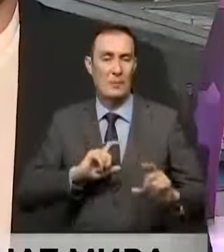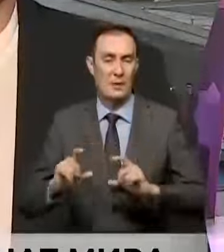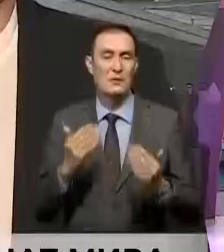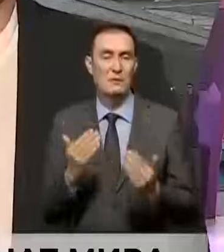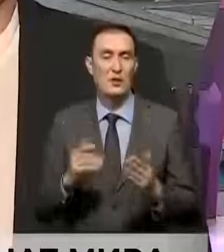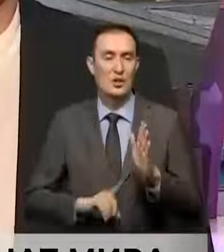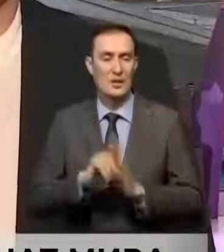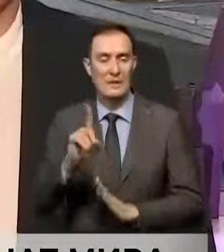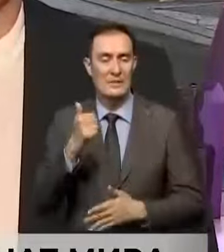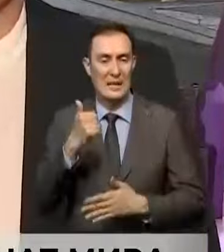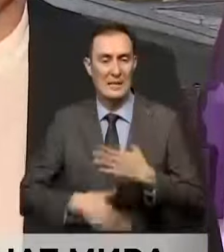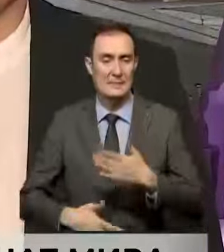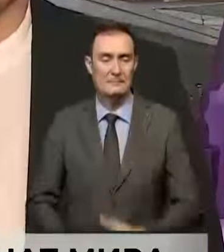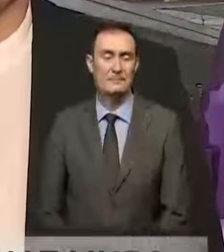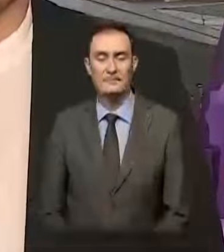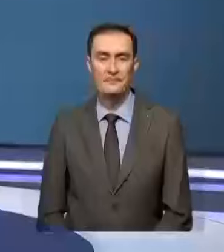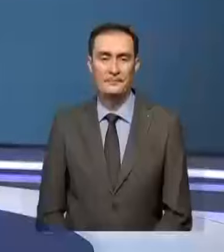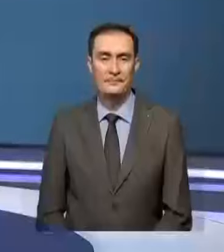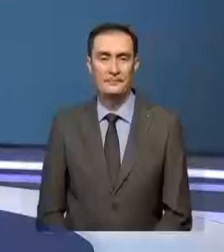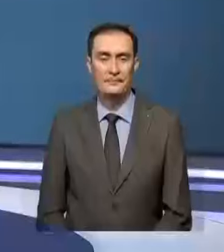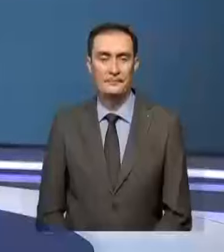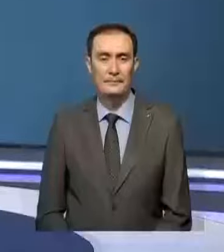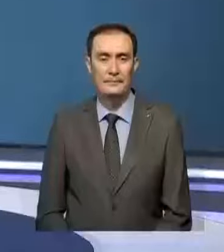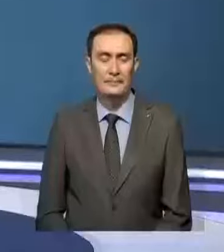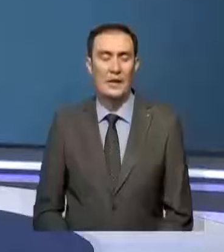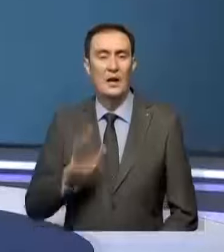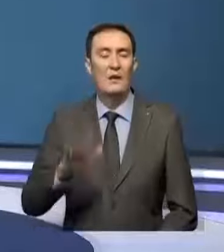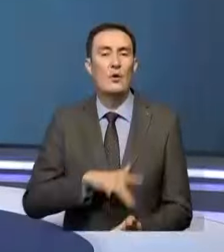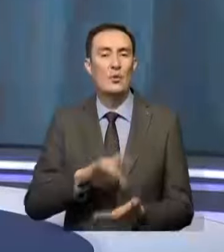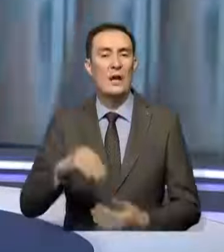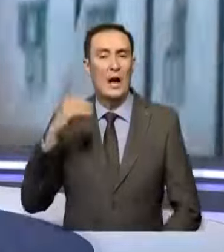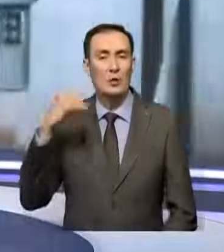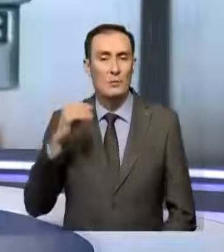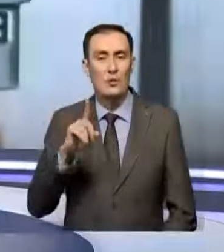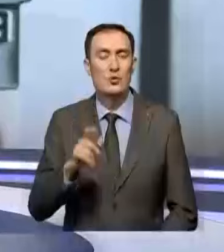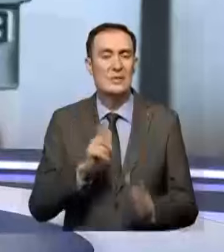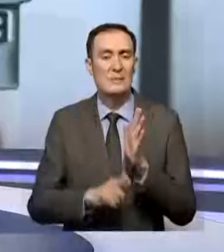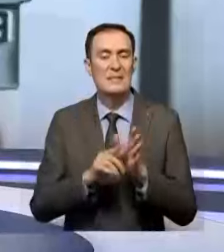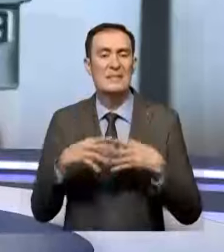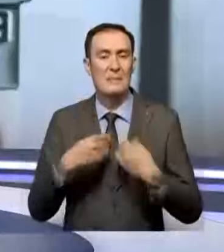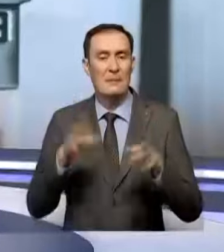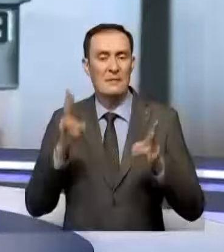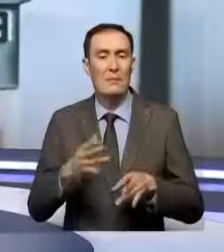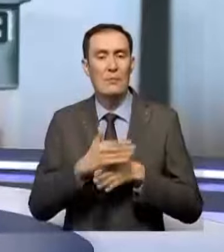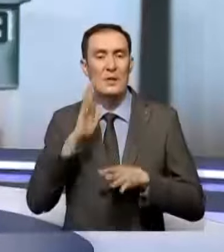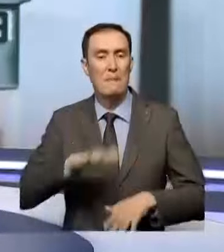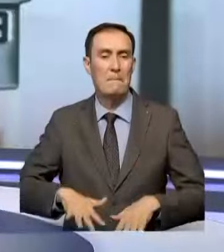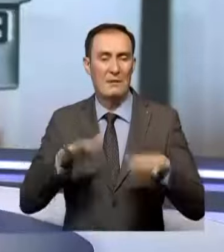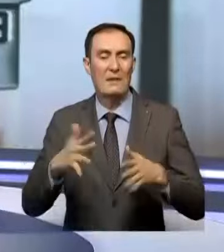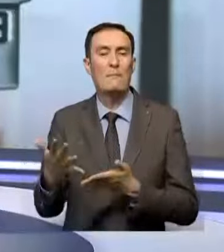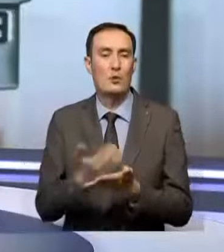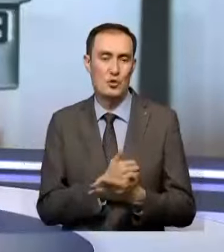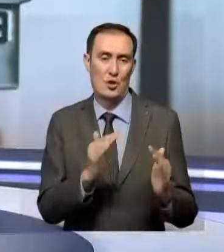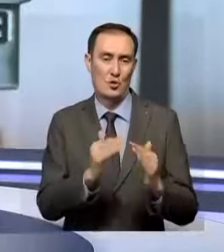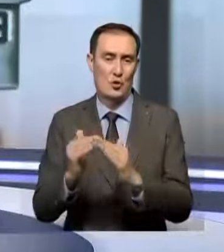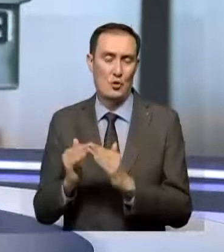чемпионатом мира по шахматам, который сегодня начался в Астане. К другим темам. В Актобе 170 семей, пострадавших от паводка,